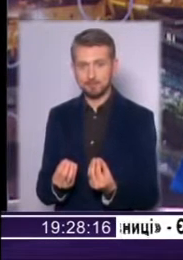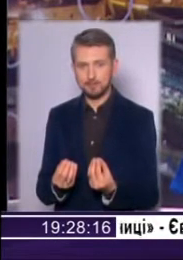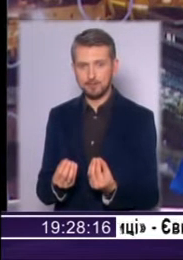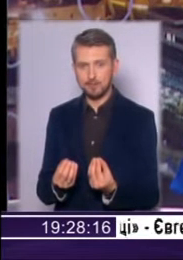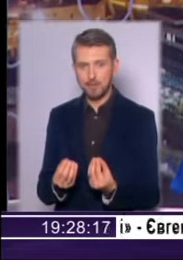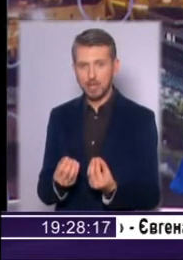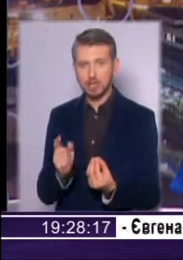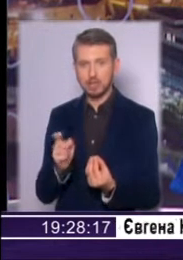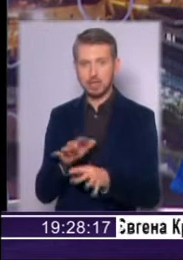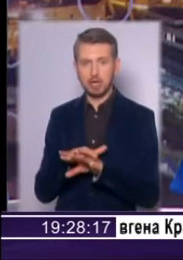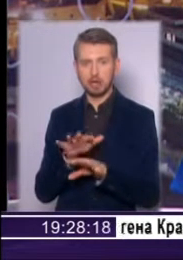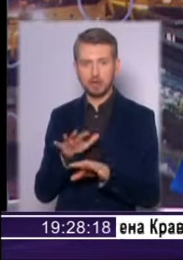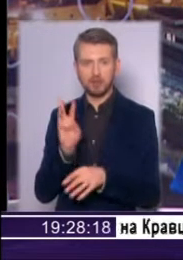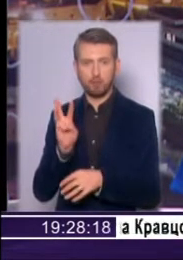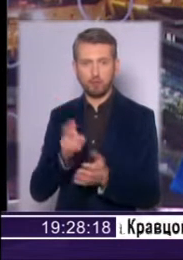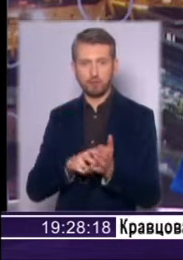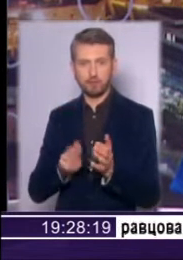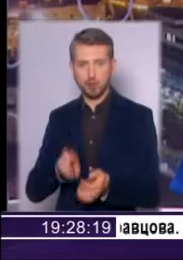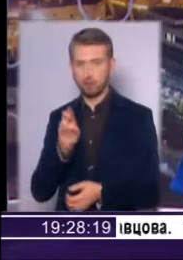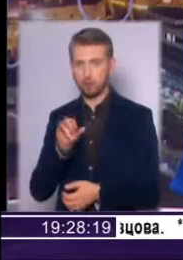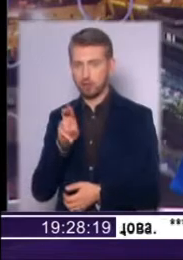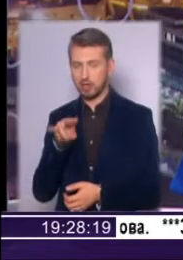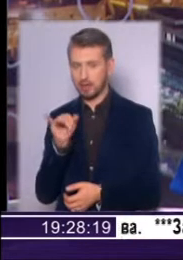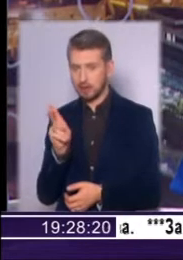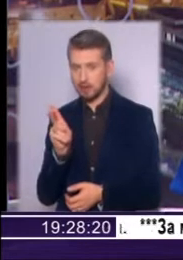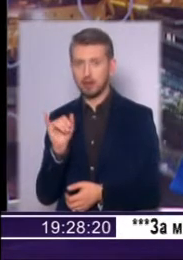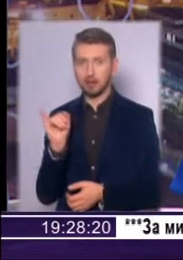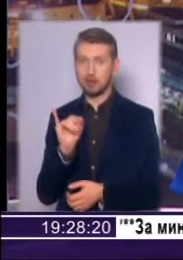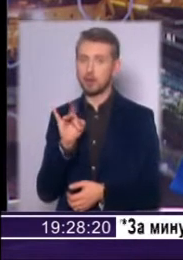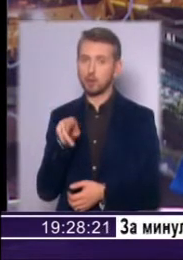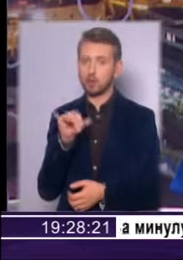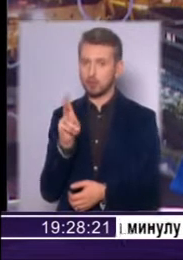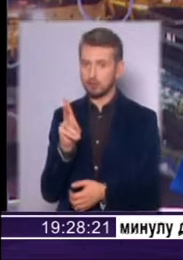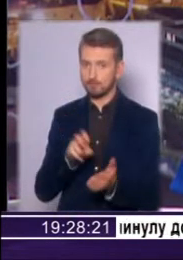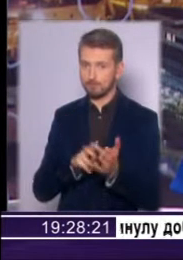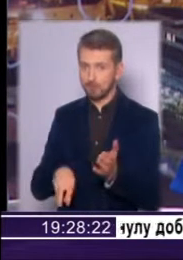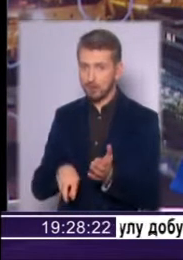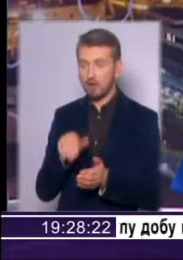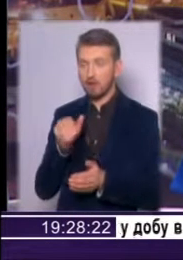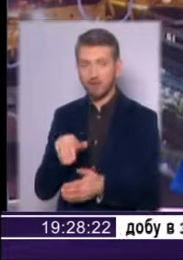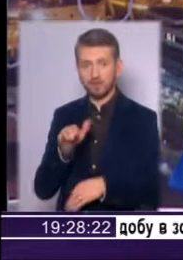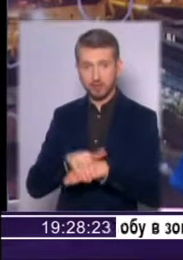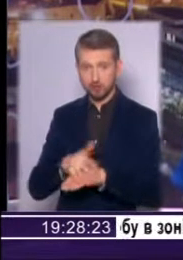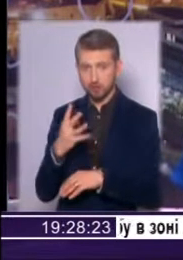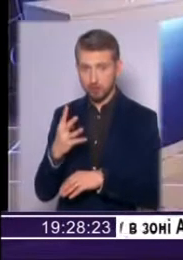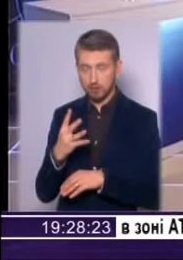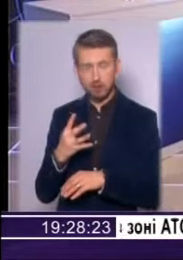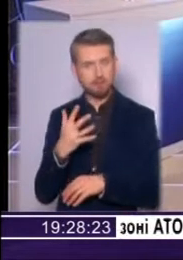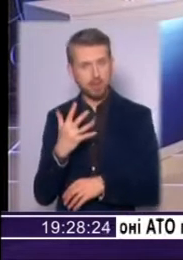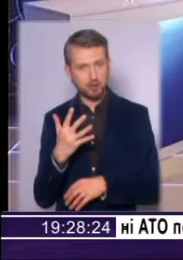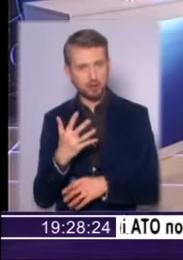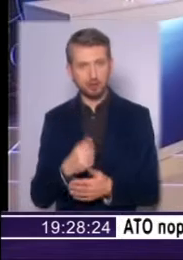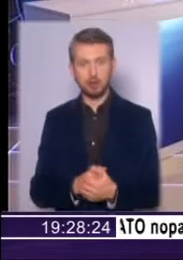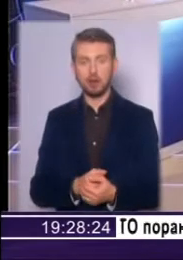з лав «Свободи» вийшли у нас Юрій Бублик і Сергій Рудик. Вас зараз фактично четверо. П'ятеро. А, п'ятеро. Хто це?